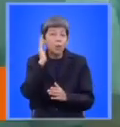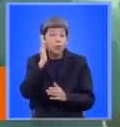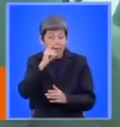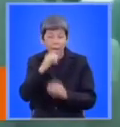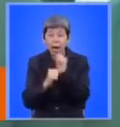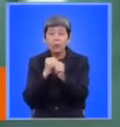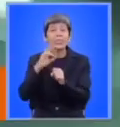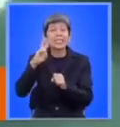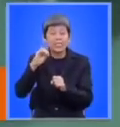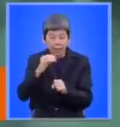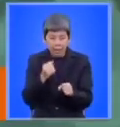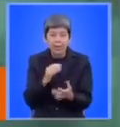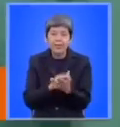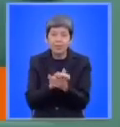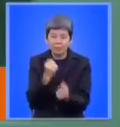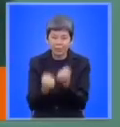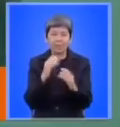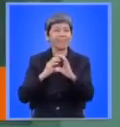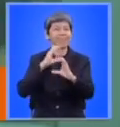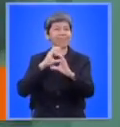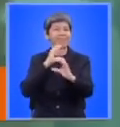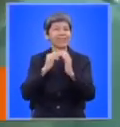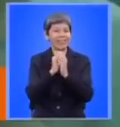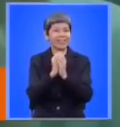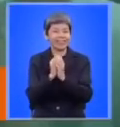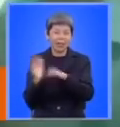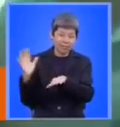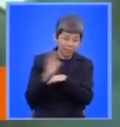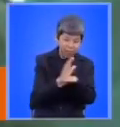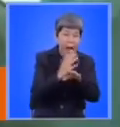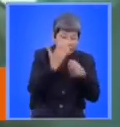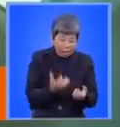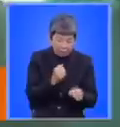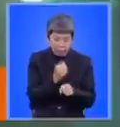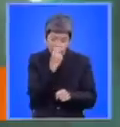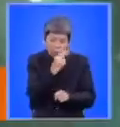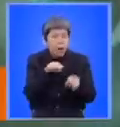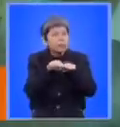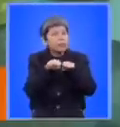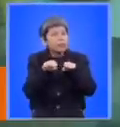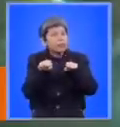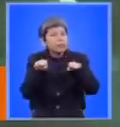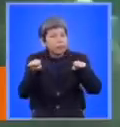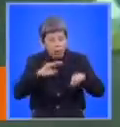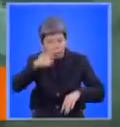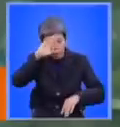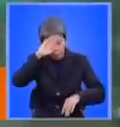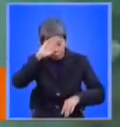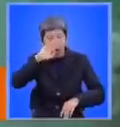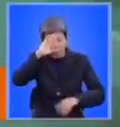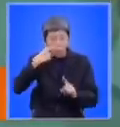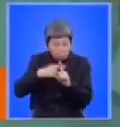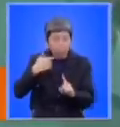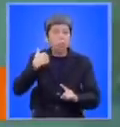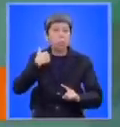ายุ70ปีอาชีพขับรถทัวร์รับนักท่องเที่ยวจีนที่แรกรับอาการหนักขณะนี้อาการทรงตัวเนื่องจากผู้ป่วยมีโรคอื่นร่วมด้